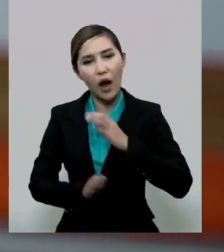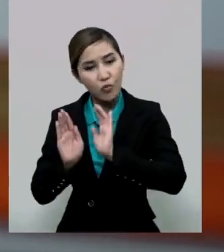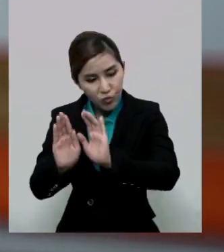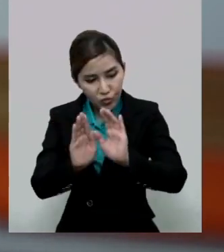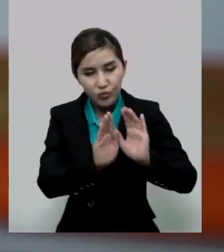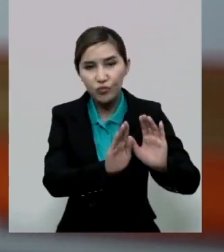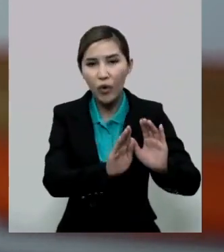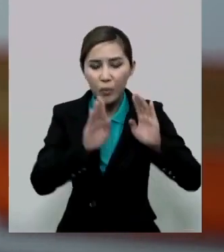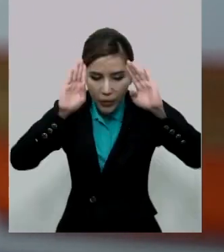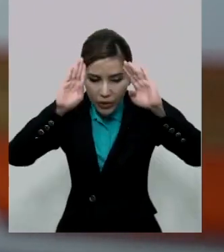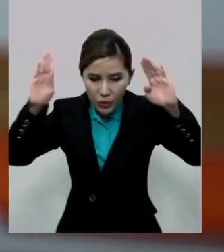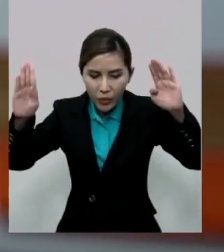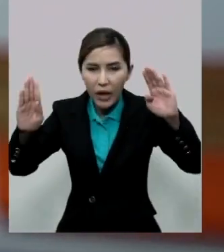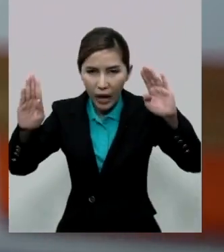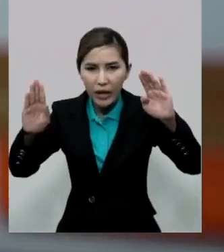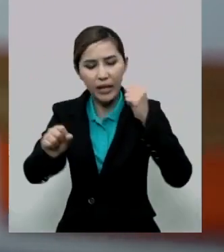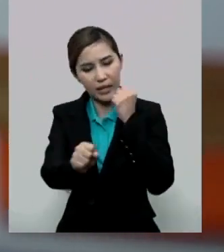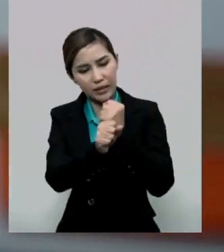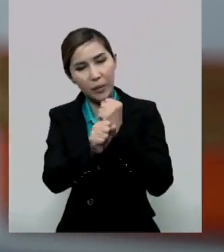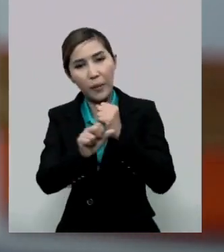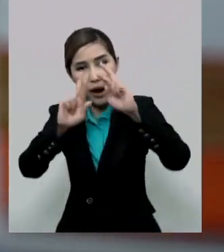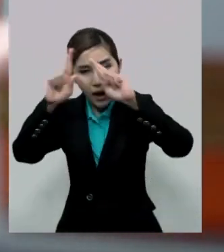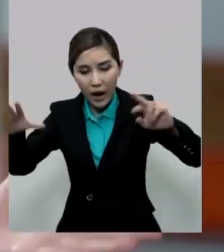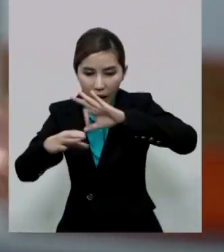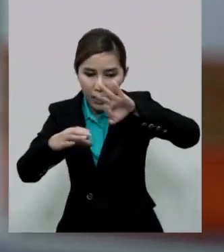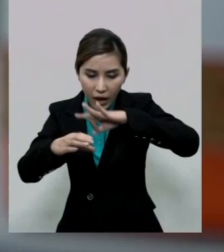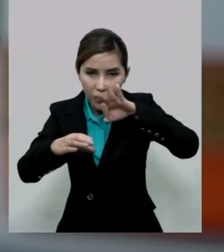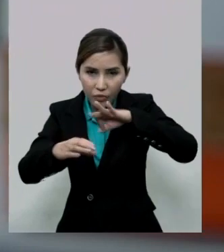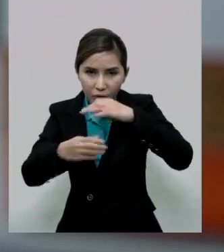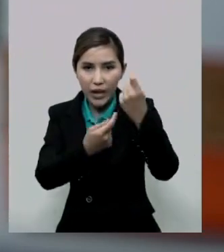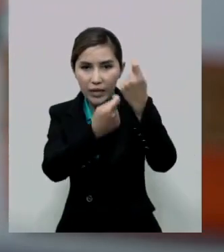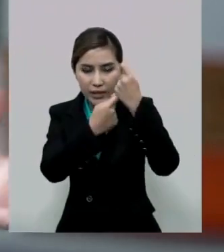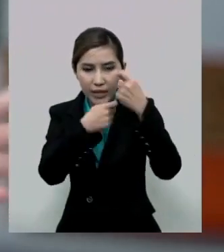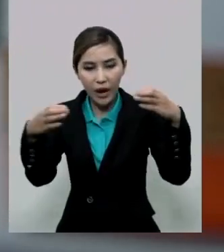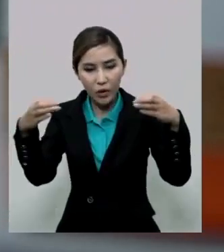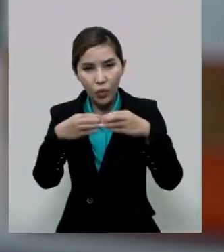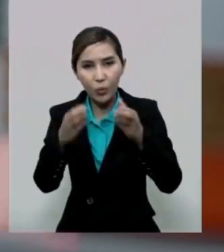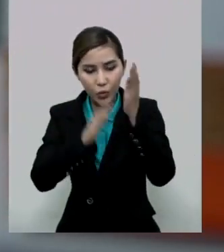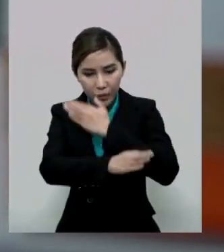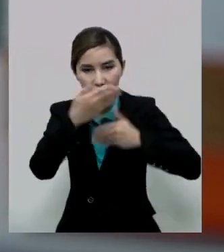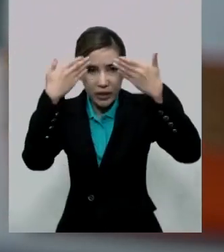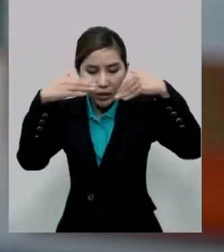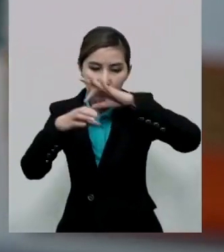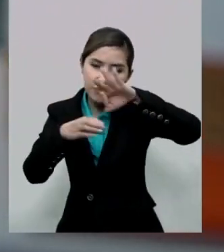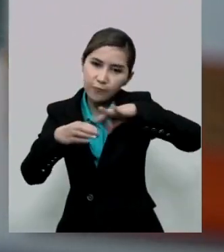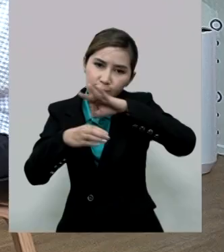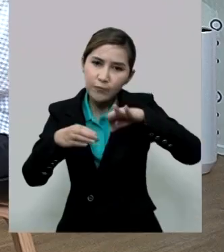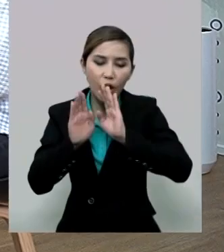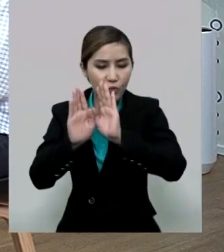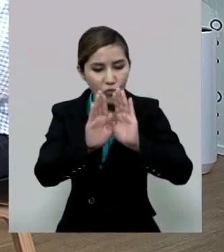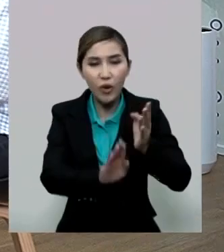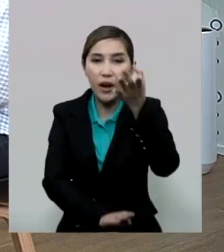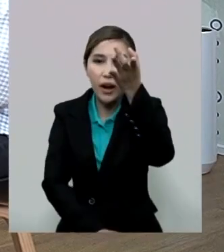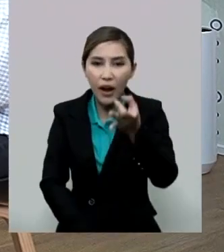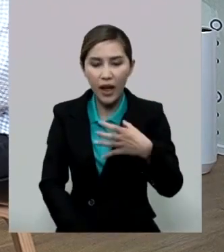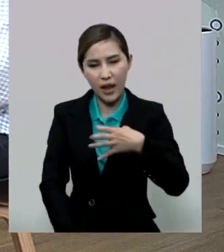แล้วอยากให้ฝากถึงเขานิดนึงว่าจากประสบการณ์ของเราอะค่ะที่ได้ทำดอทคอฟฟี่มาจ้างๆพี่ๆกลุ่มบาริสต้ามาทำงานเนี่ยอยากฝ